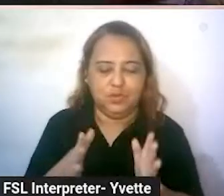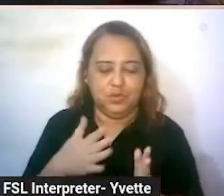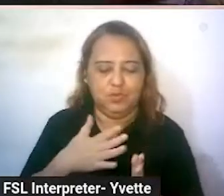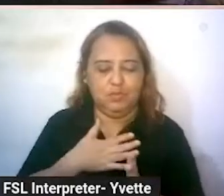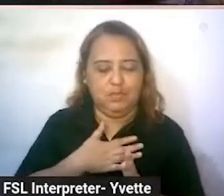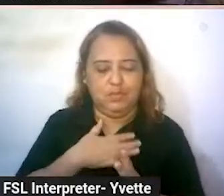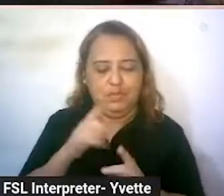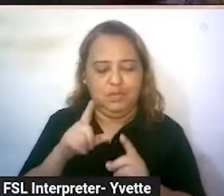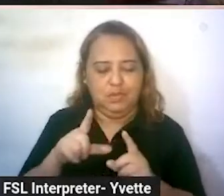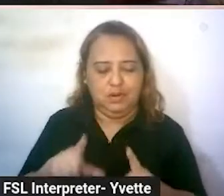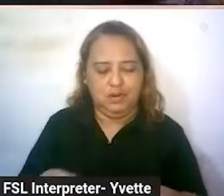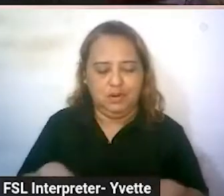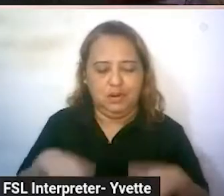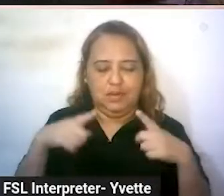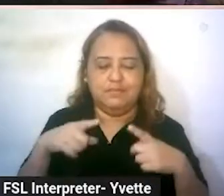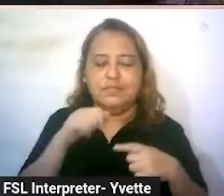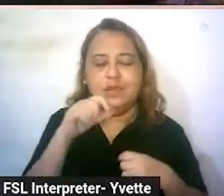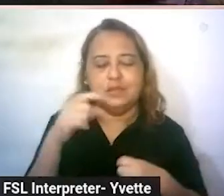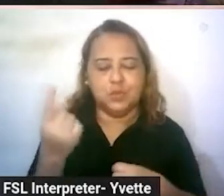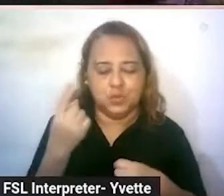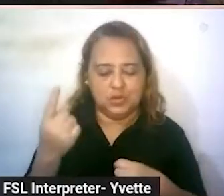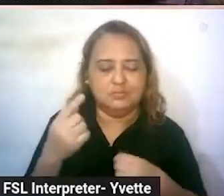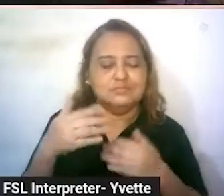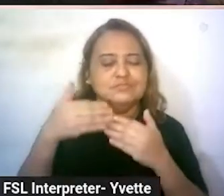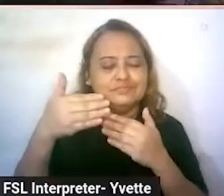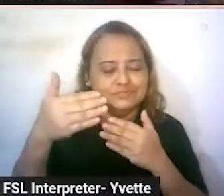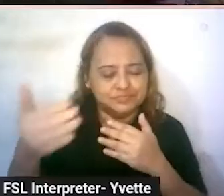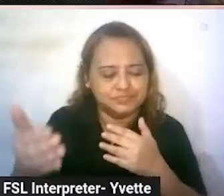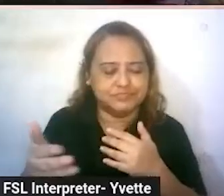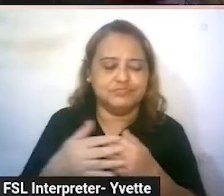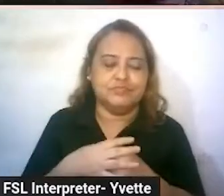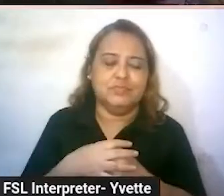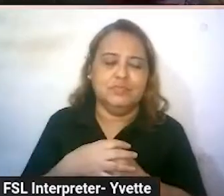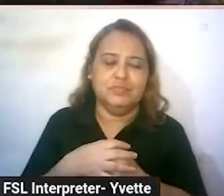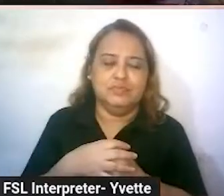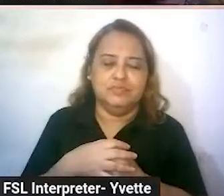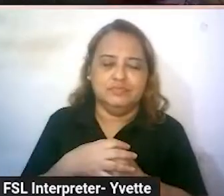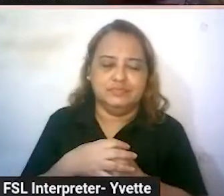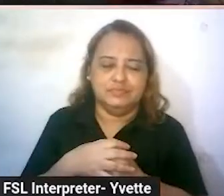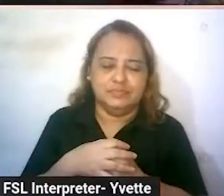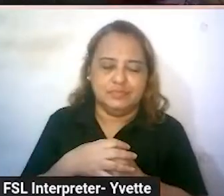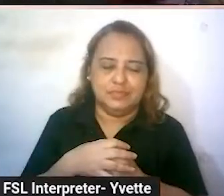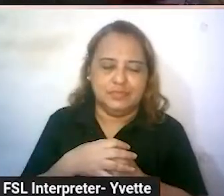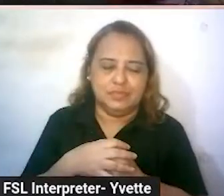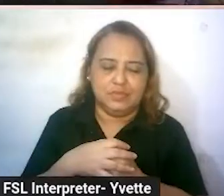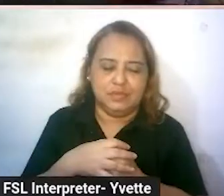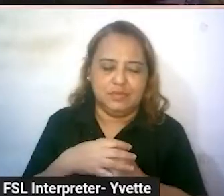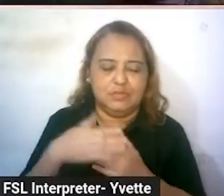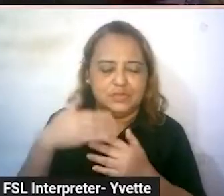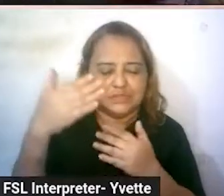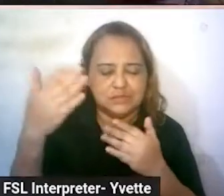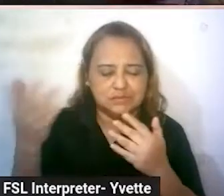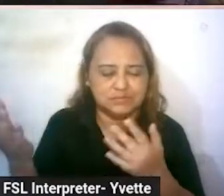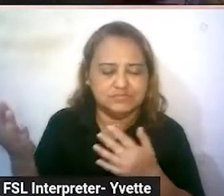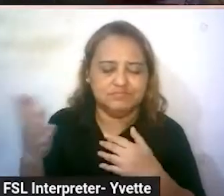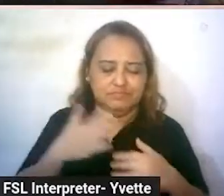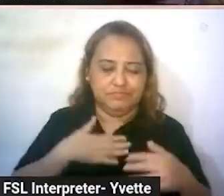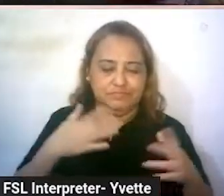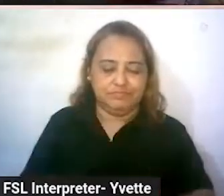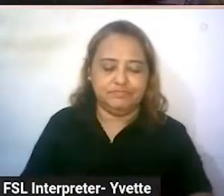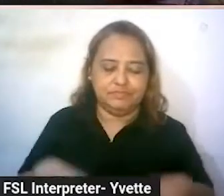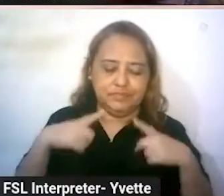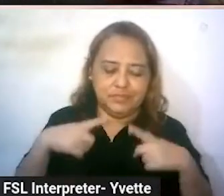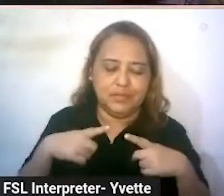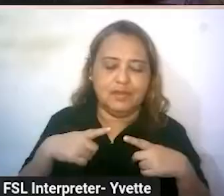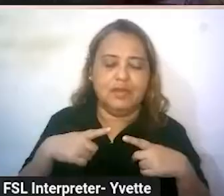po ngayong araw na to, kung hindi sa susunod na aking sa susunod na mga araw sa aking buhay, O Lord God, habang ako